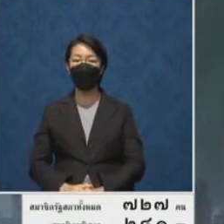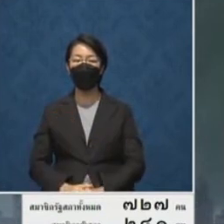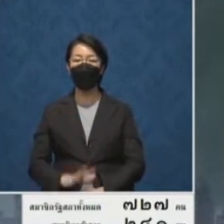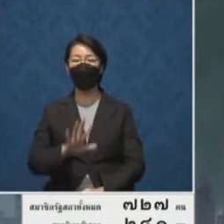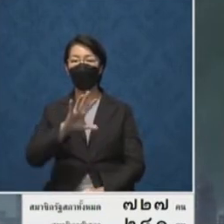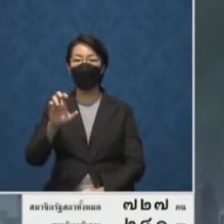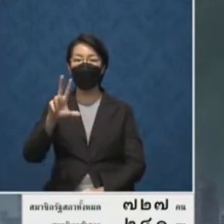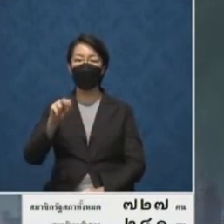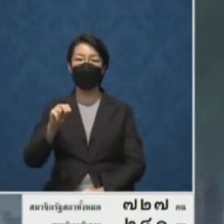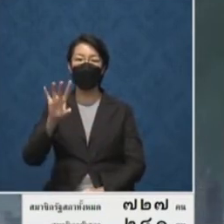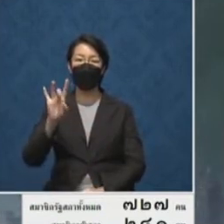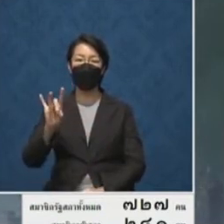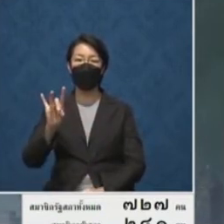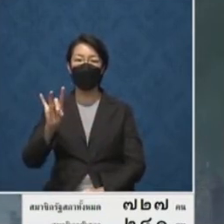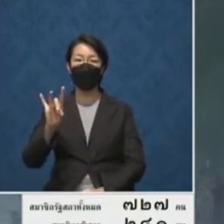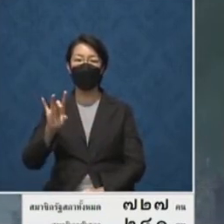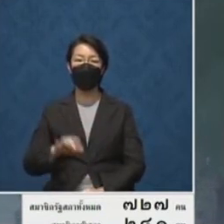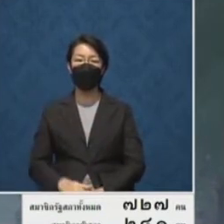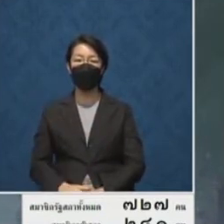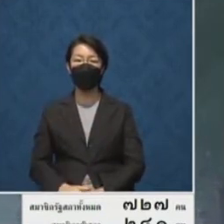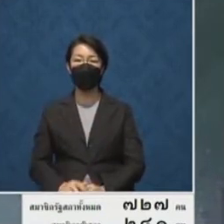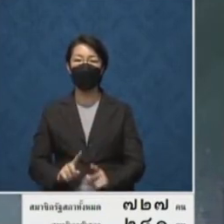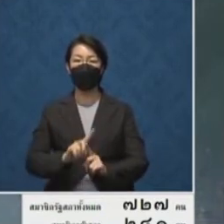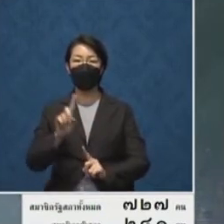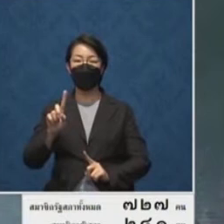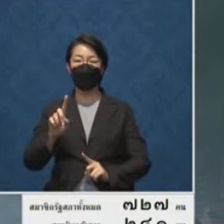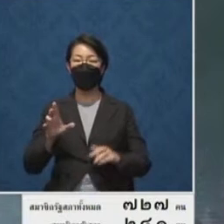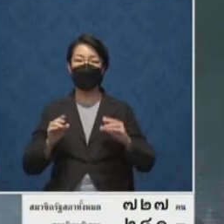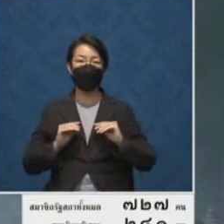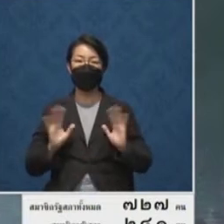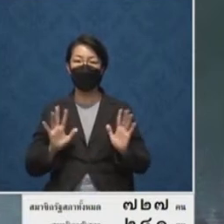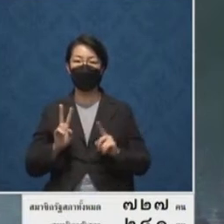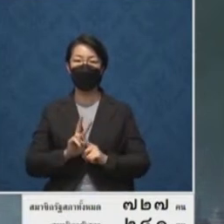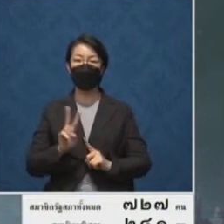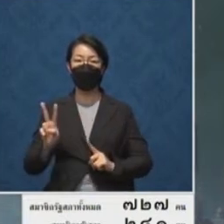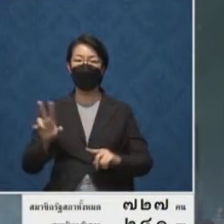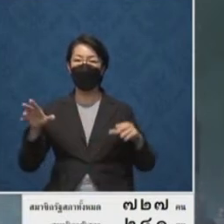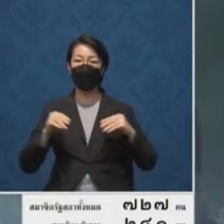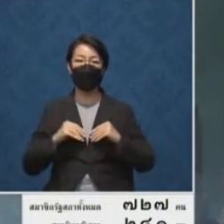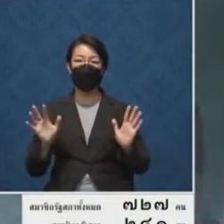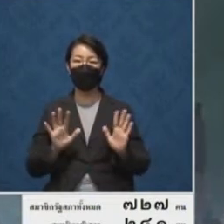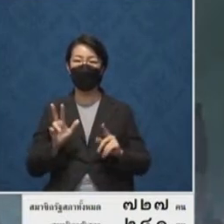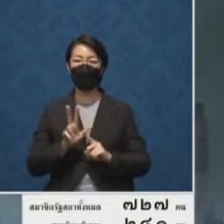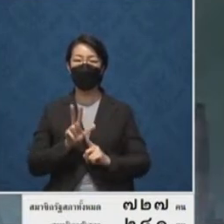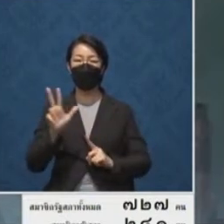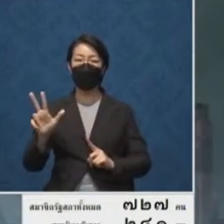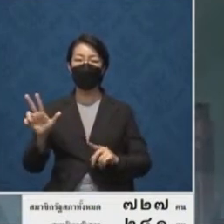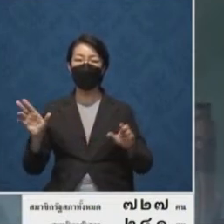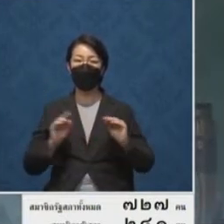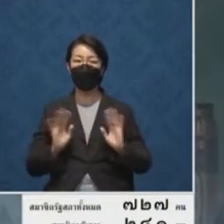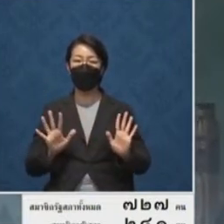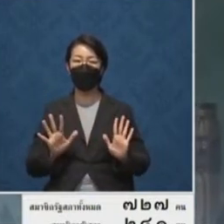ครับ 538พลเอกสนั่นมะเริงสิทธิ ์1ไม่รับหลักการ2ไม่รับหลัก